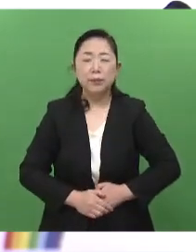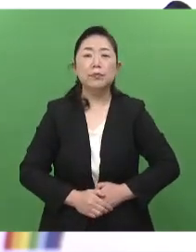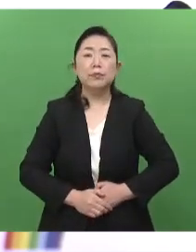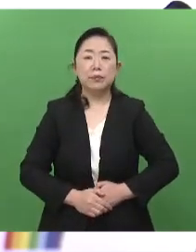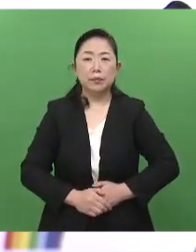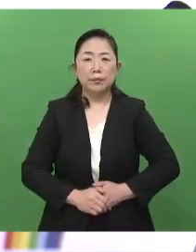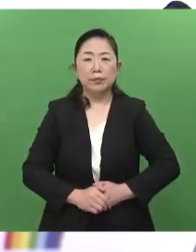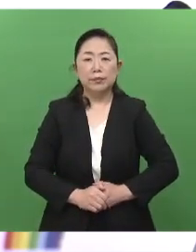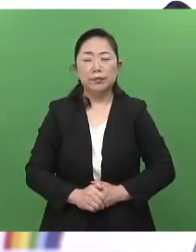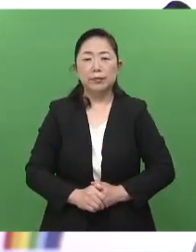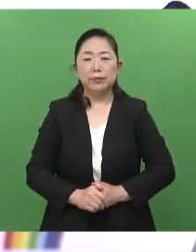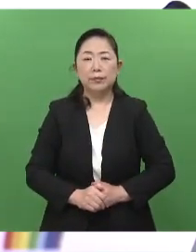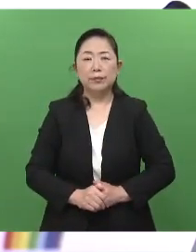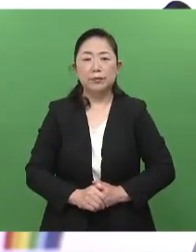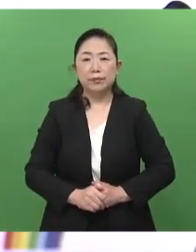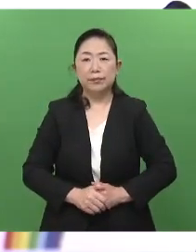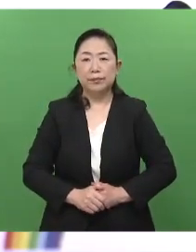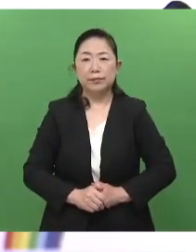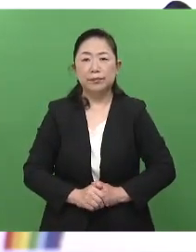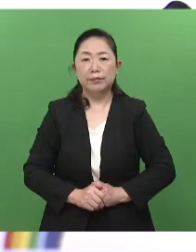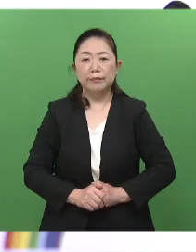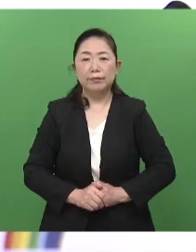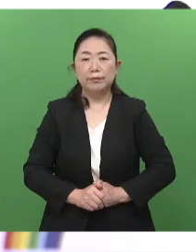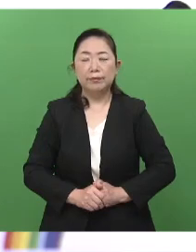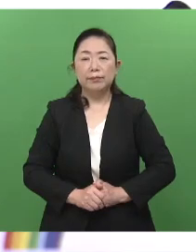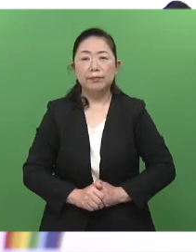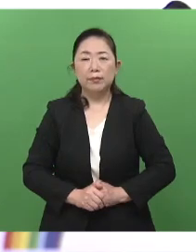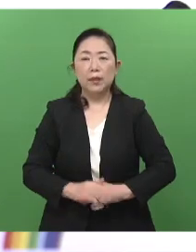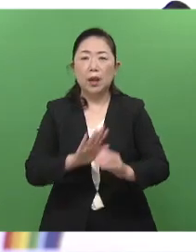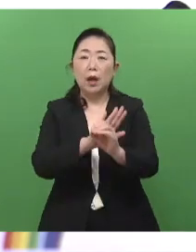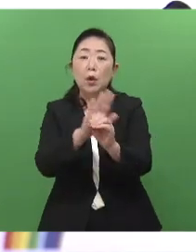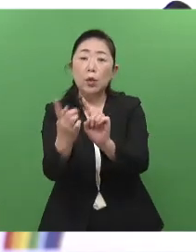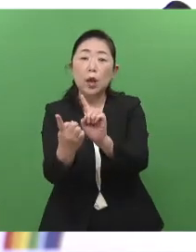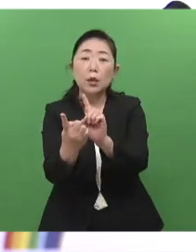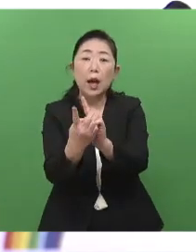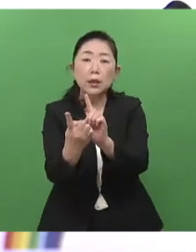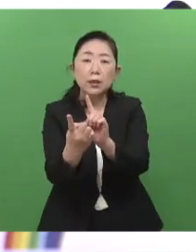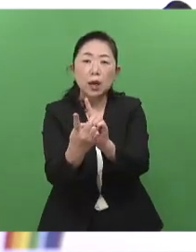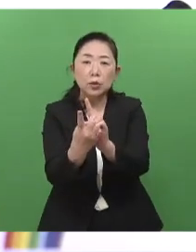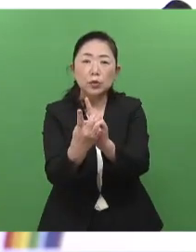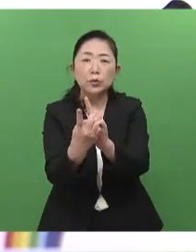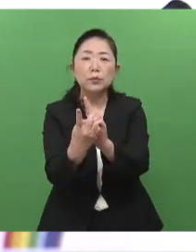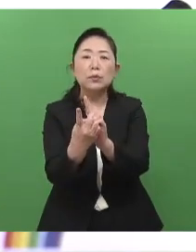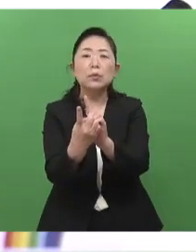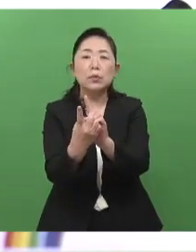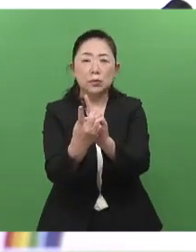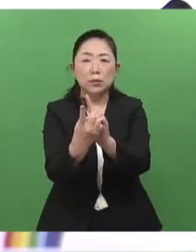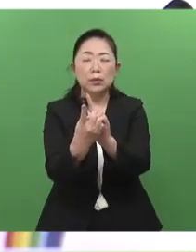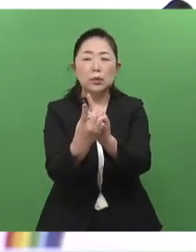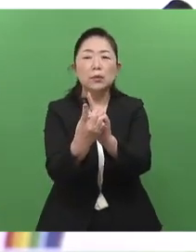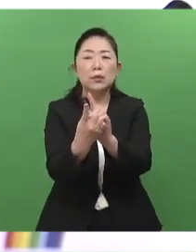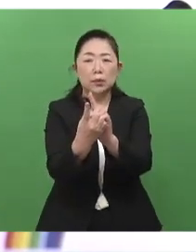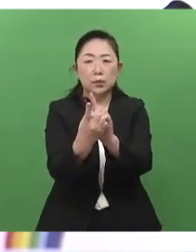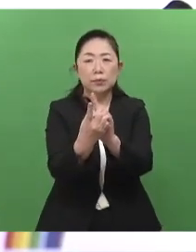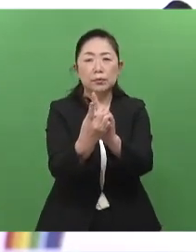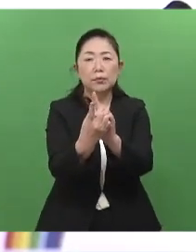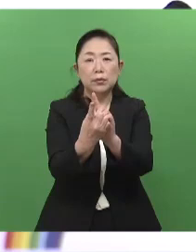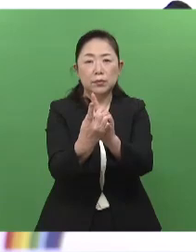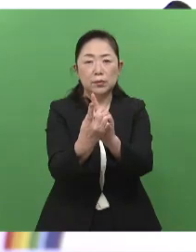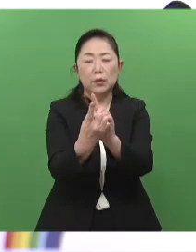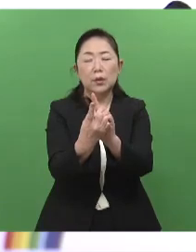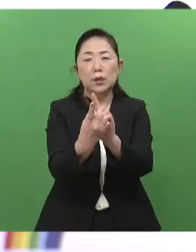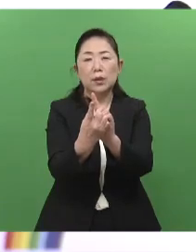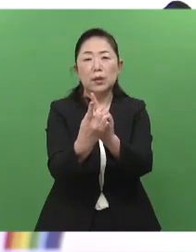一方でそのコロナ対策に当たっている、いや当たっていない方々もそうなん